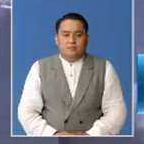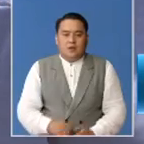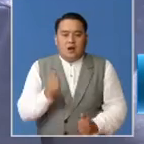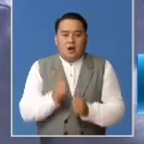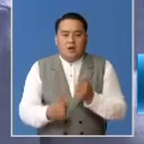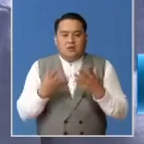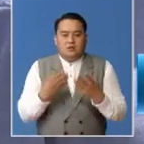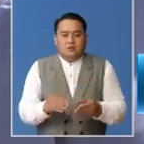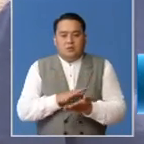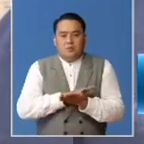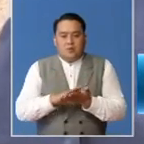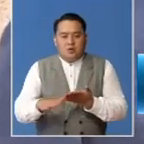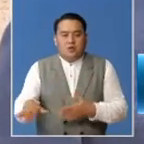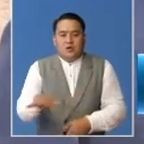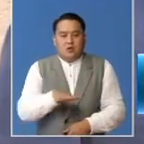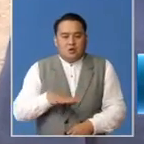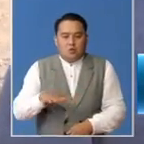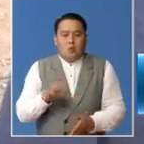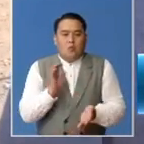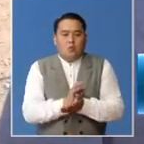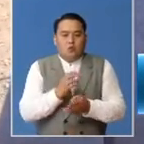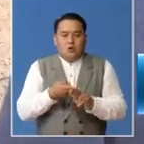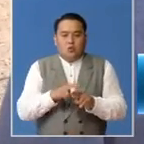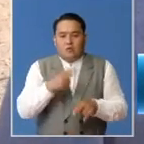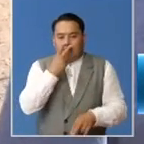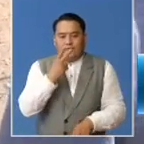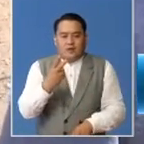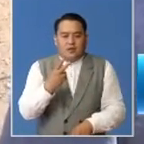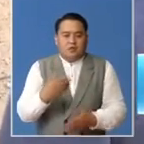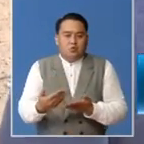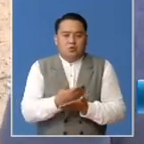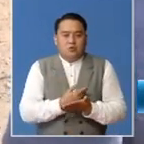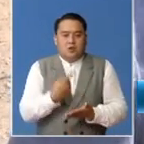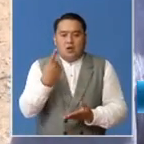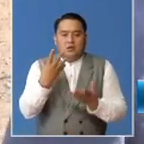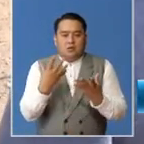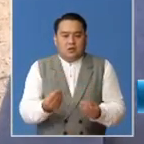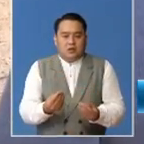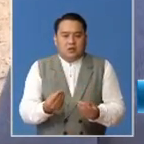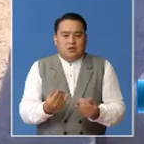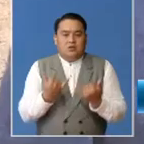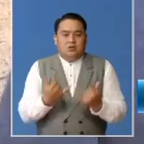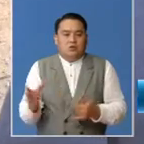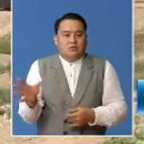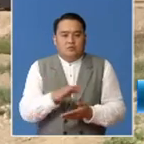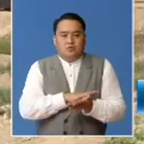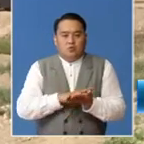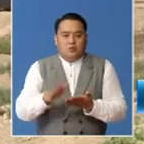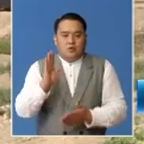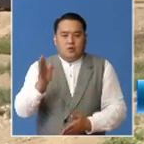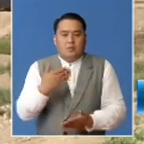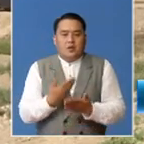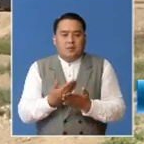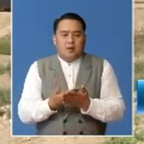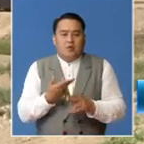Каждый день мы проводим уборку на территории. Мусор, который вы сейчас видите, собран всего лишь за один день. Сейчас все уберем.